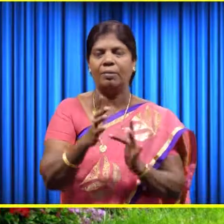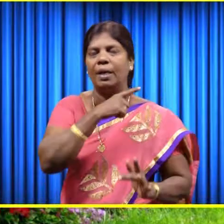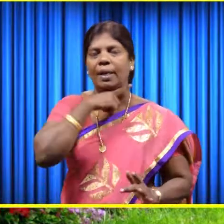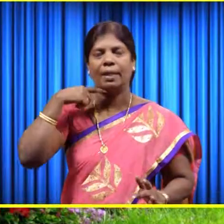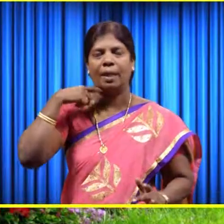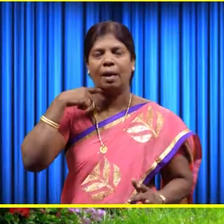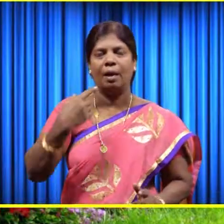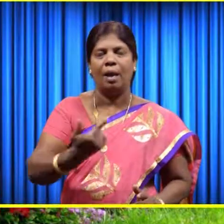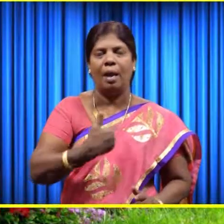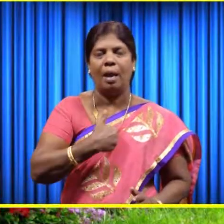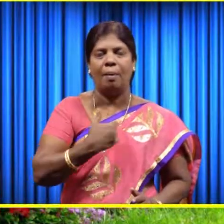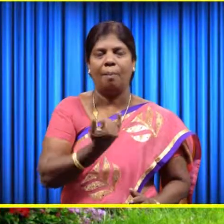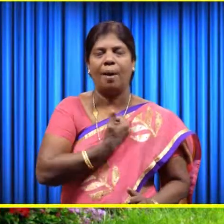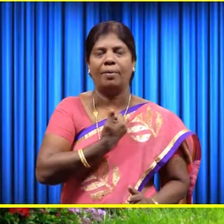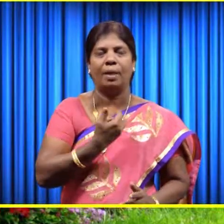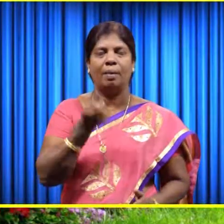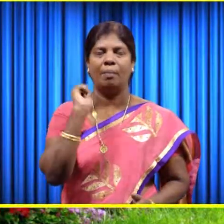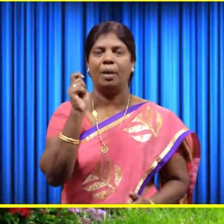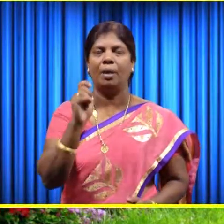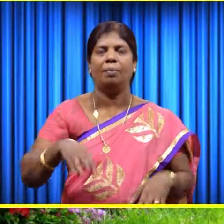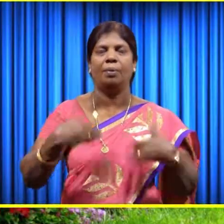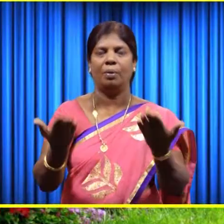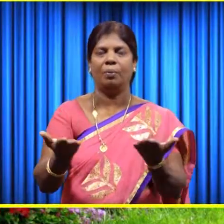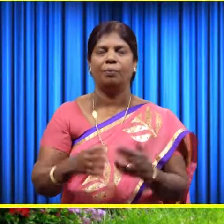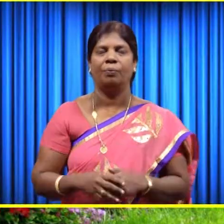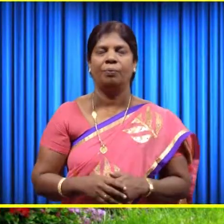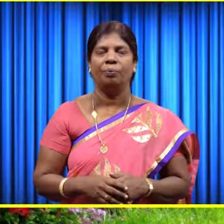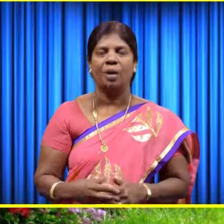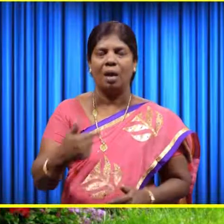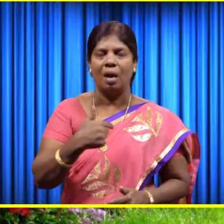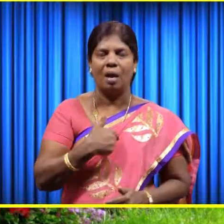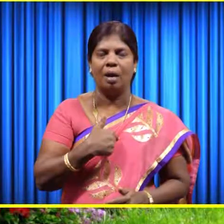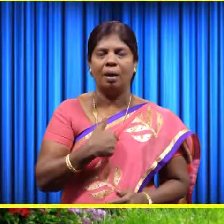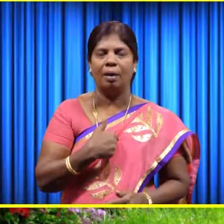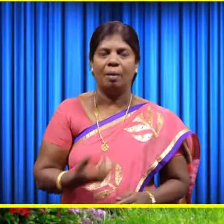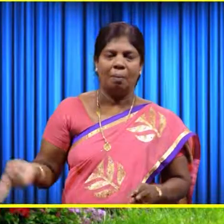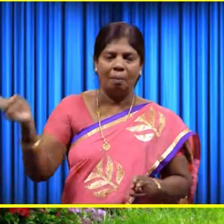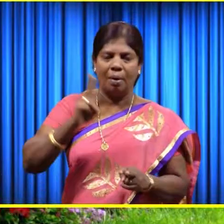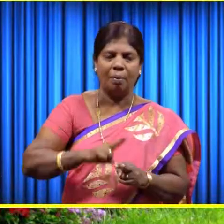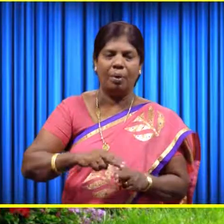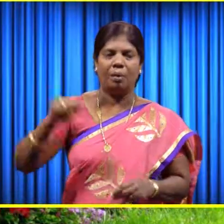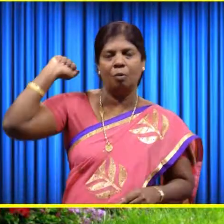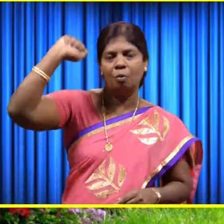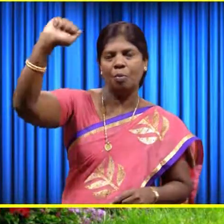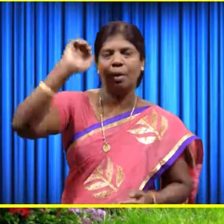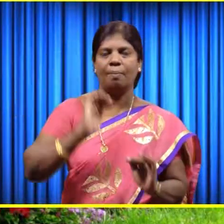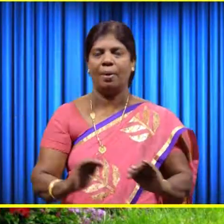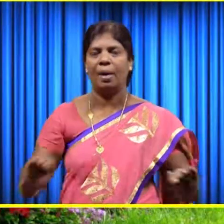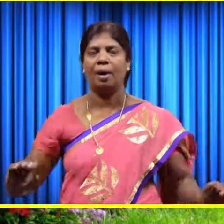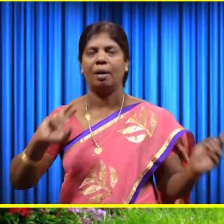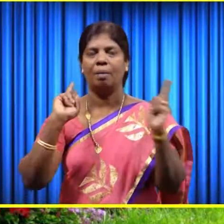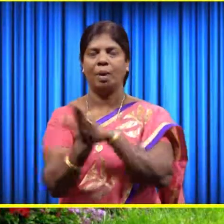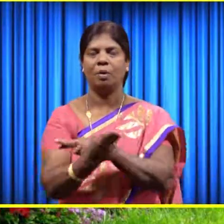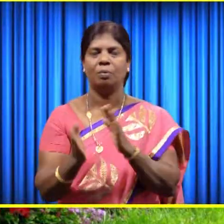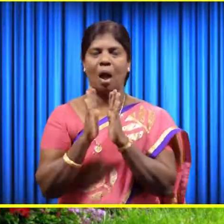உம்முடைய இரத்தத்தினால் என் பாவங்களை மன்னியும், என்னை உம்முடைய பிள்ளையாக